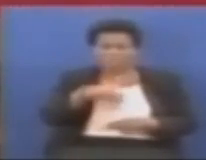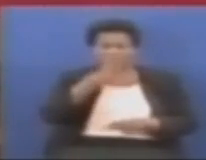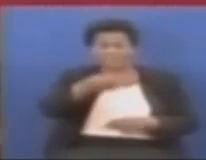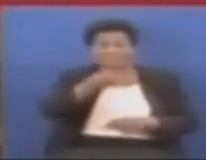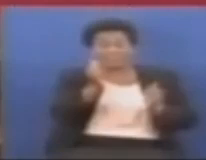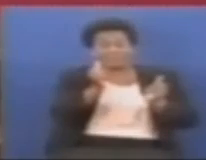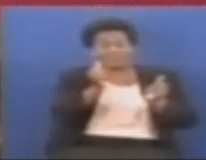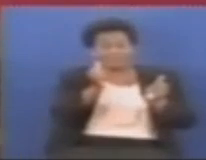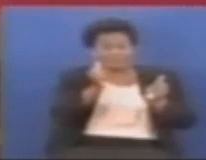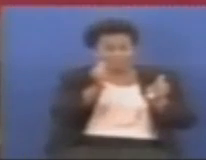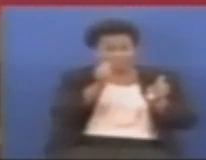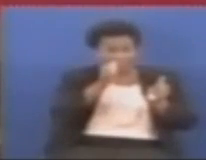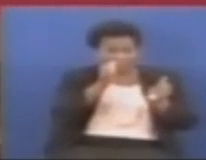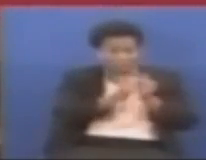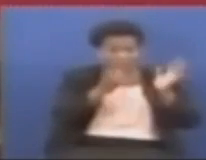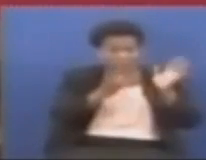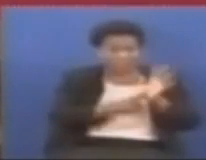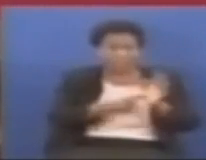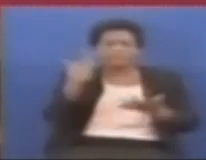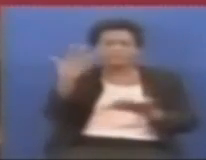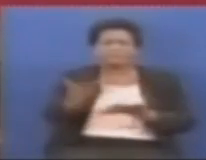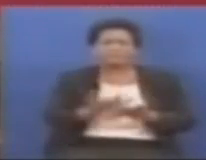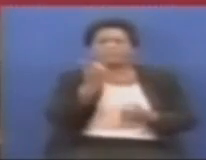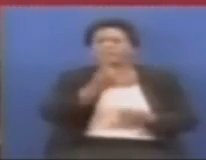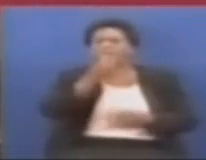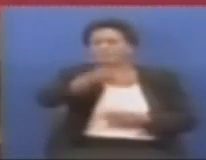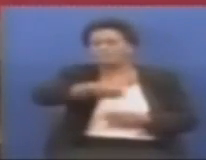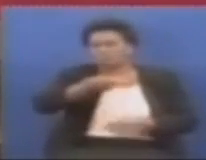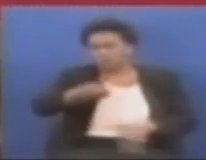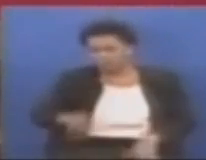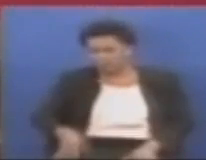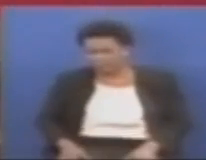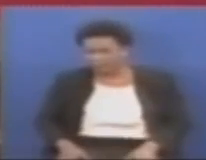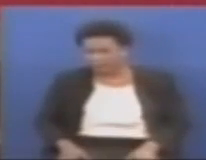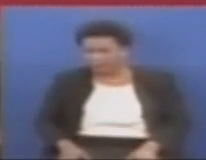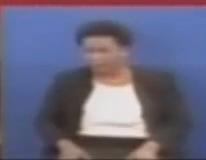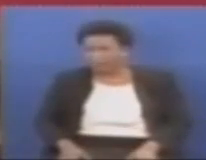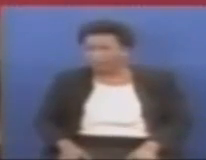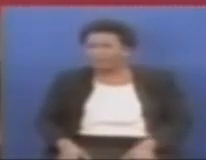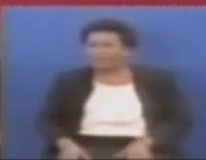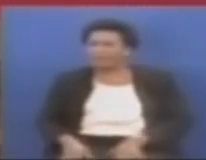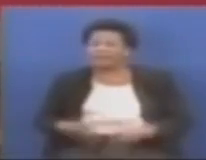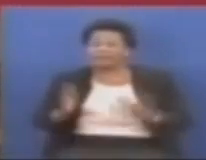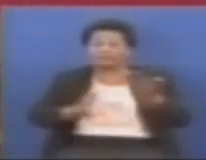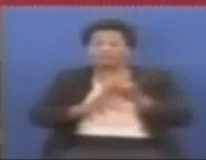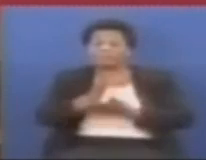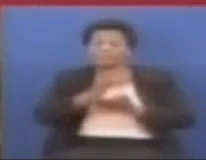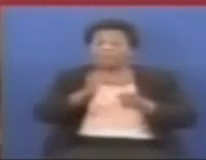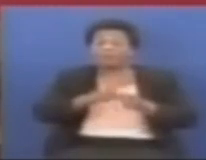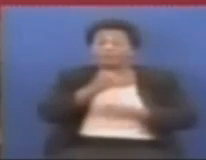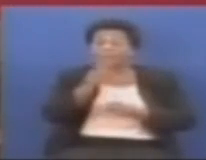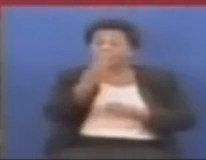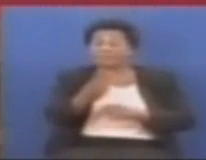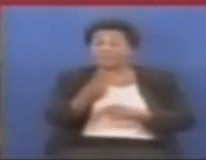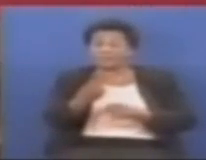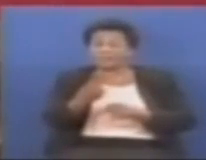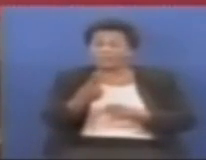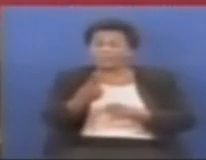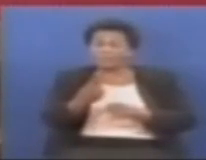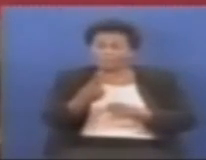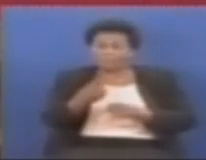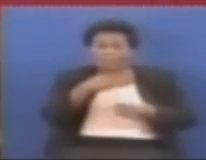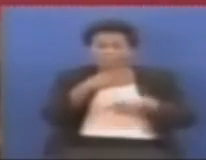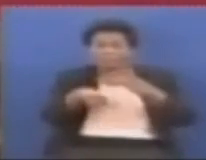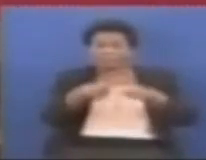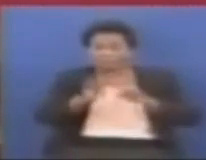kwamba wanapeleka visima vya maji karibu katika vijiji ambavyo viko karibu na maeneo hayo. Lakini la pili, tumeweka tuliwaagiza watu